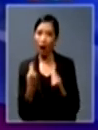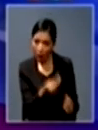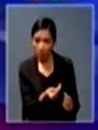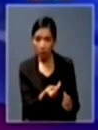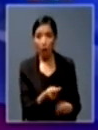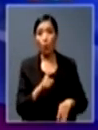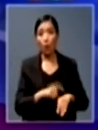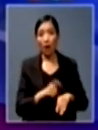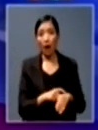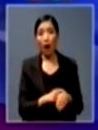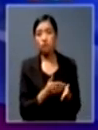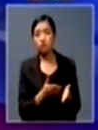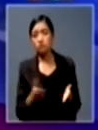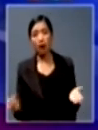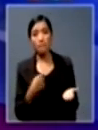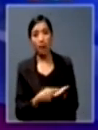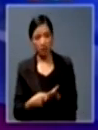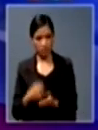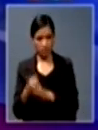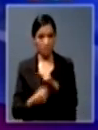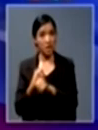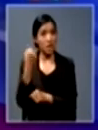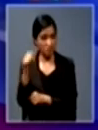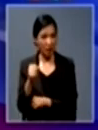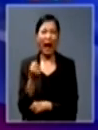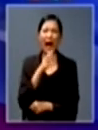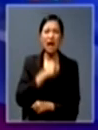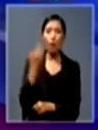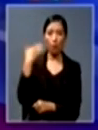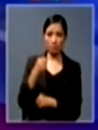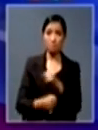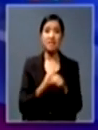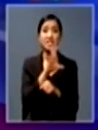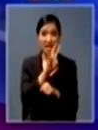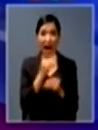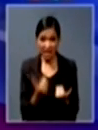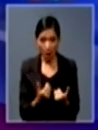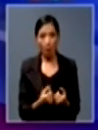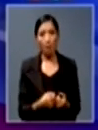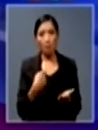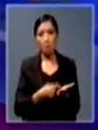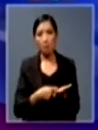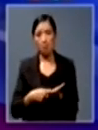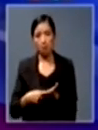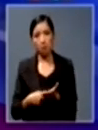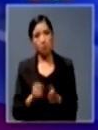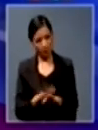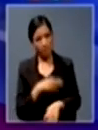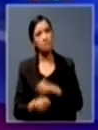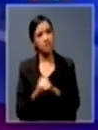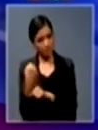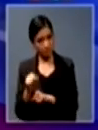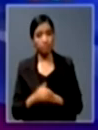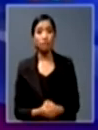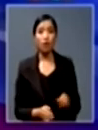ก็10ปีอันเดิมเนี่ย7ปีนะฮะอ ัน นี้ขยายเวลาให้ด้วยนะครับแล้วก็ค่าธรรมเนียมที่ผู้ประกอบการจะต้องรับภาระนะครับ